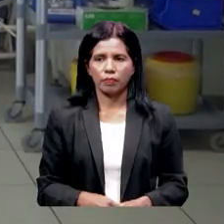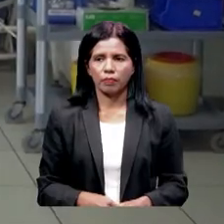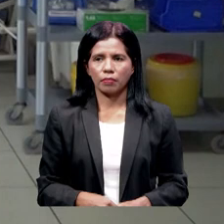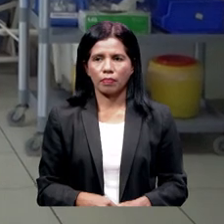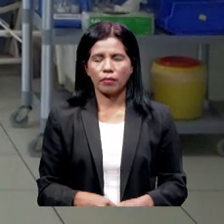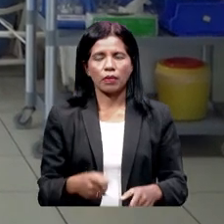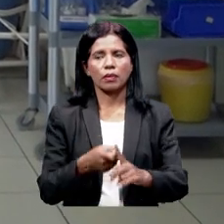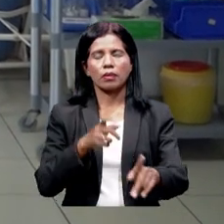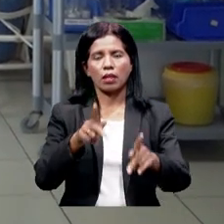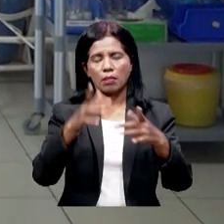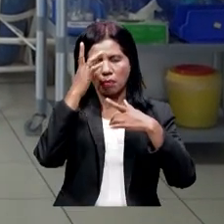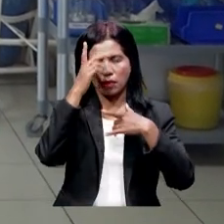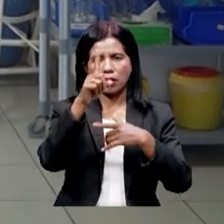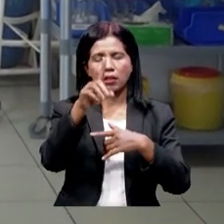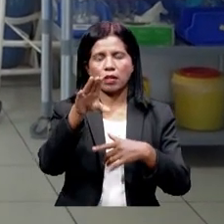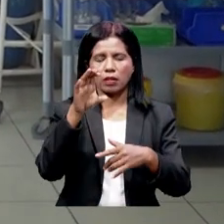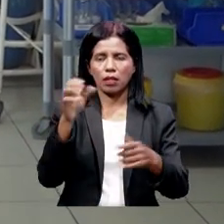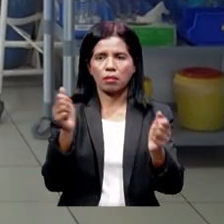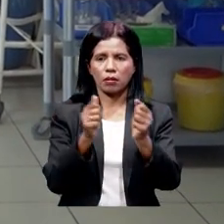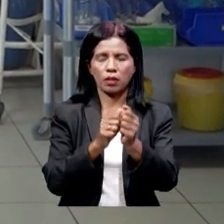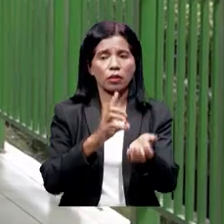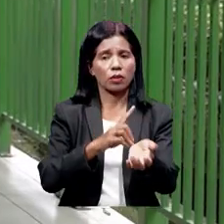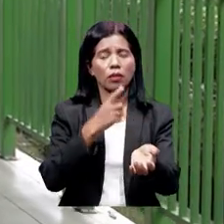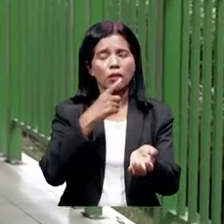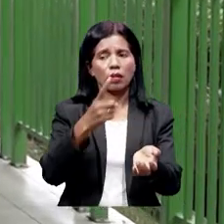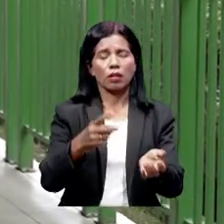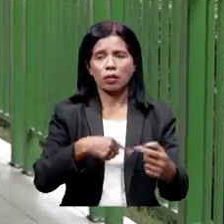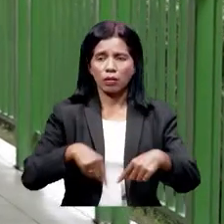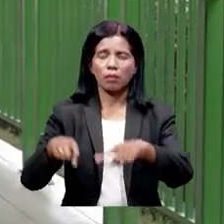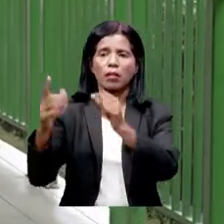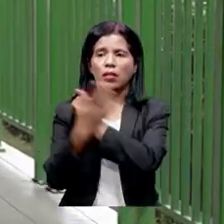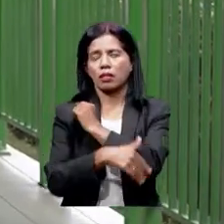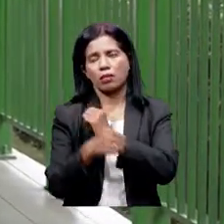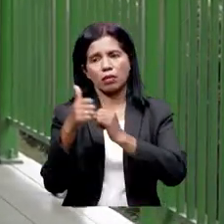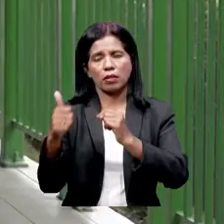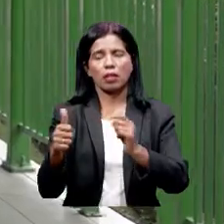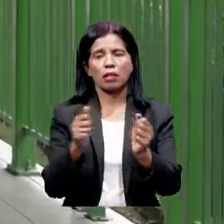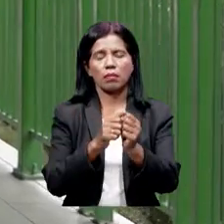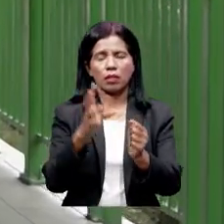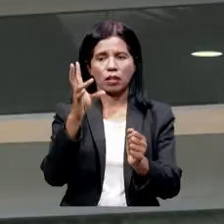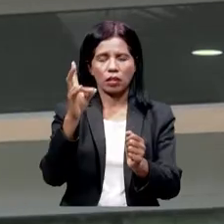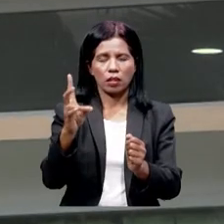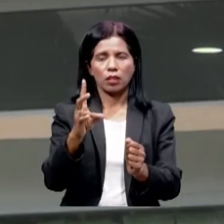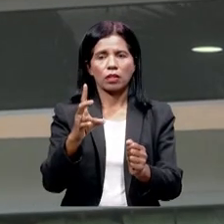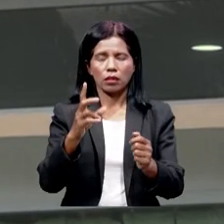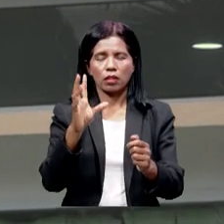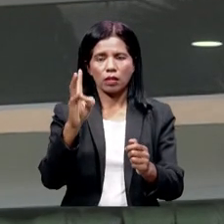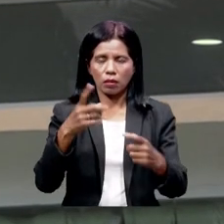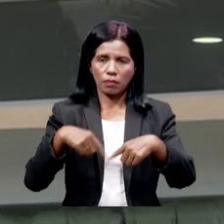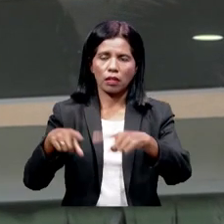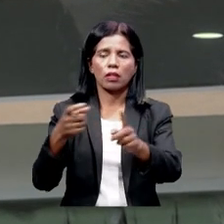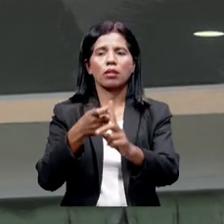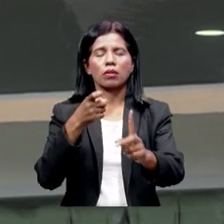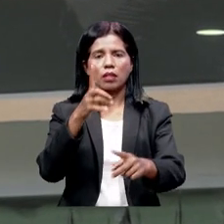Husi paciente atu sida resi ne bezunta medika rekomenda tu halo tratamento i railiur na inhitu arangka ona no paciente balung sai